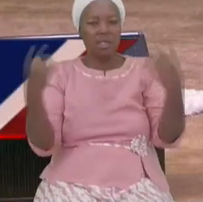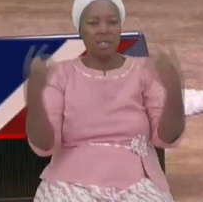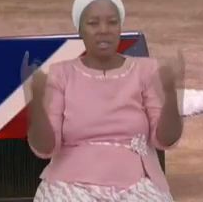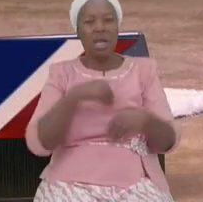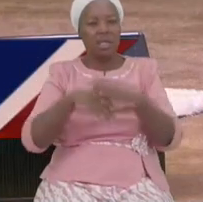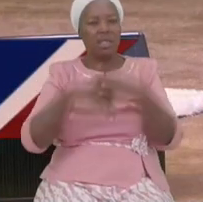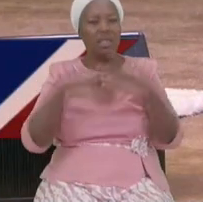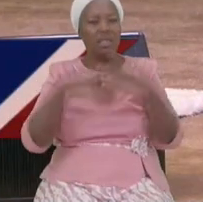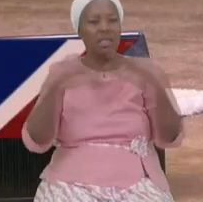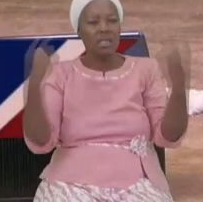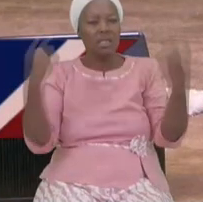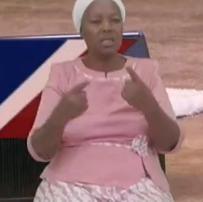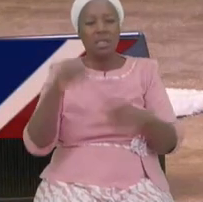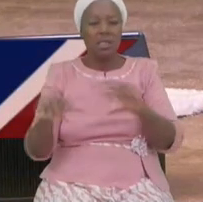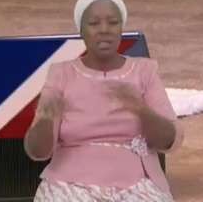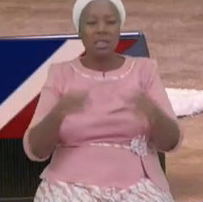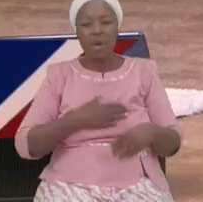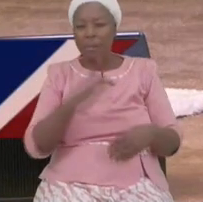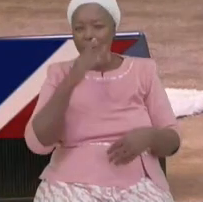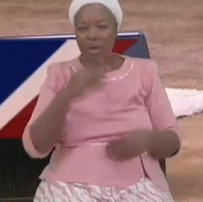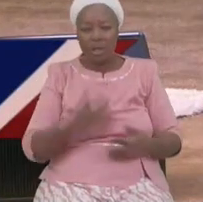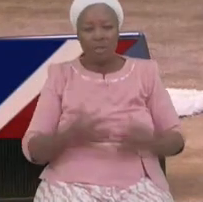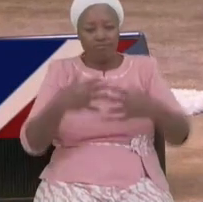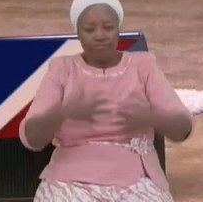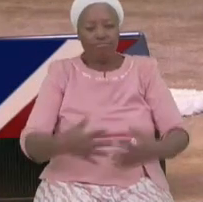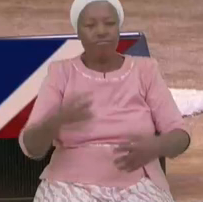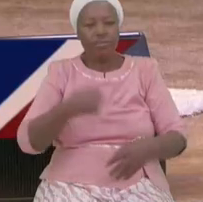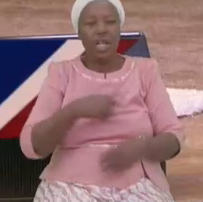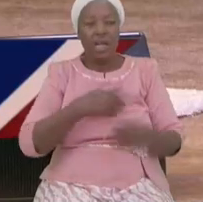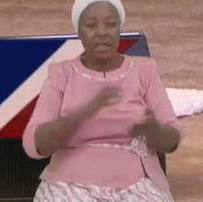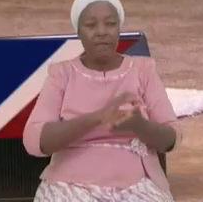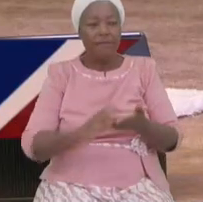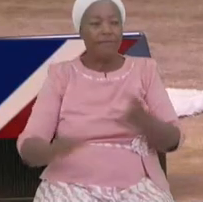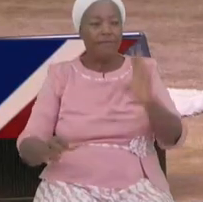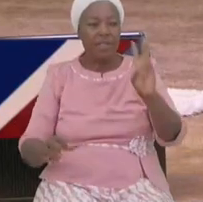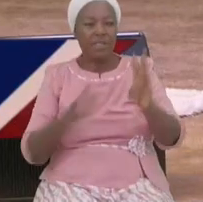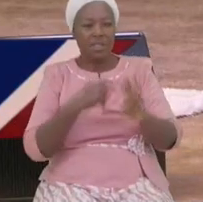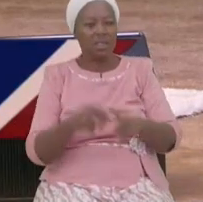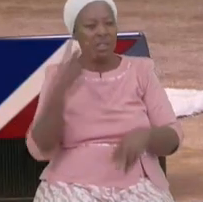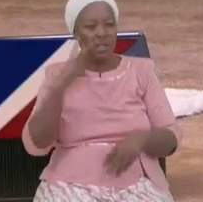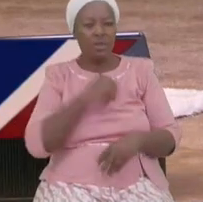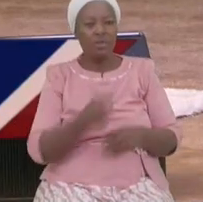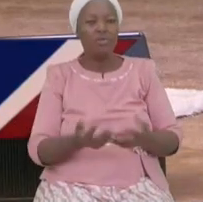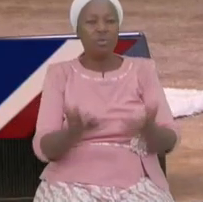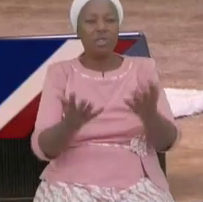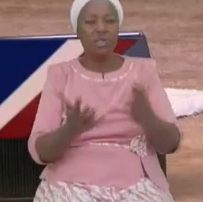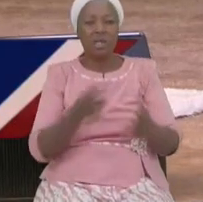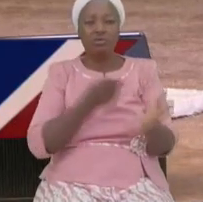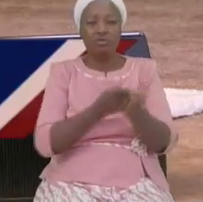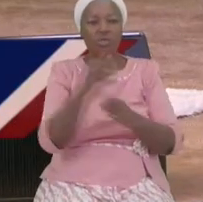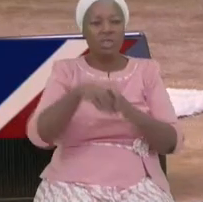Voici, je suis né dans l'iniquité et ma mère m'a conçu dans le péché, verset 8. Mais tu veux que la vérité soit au fond du cœur.